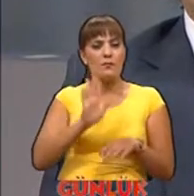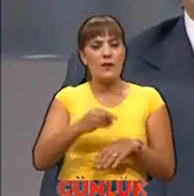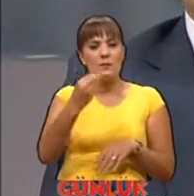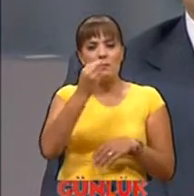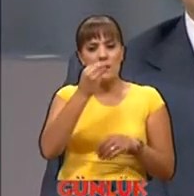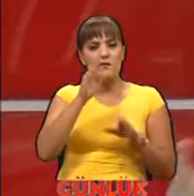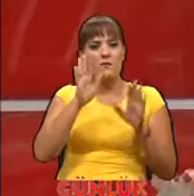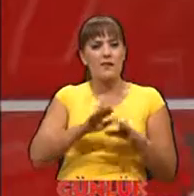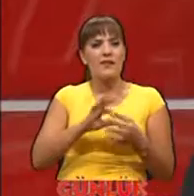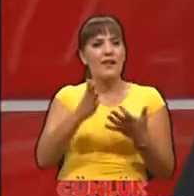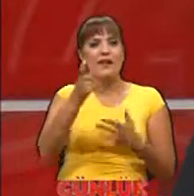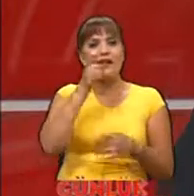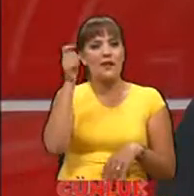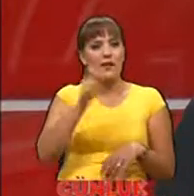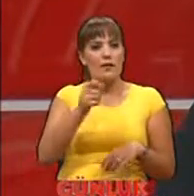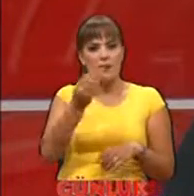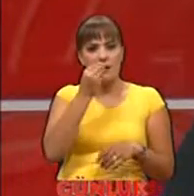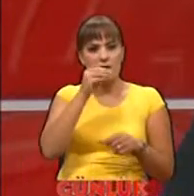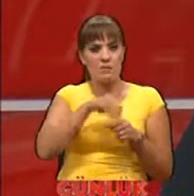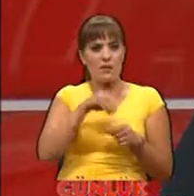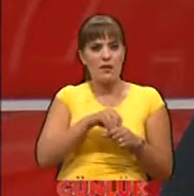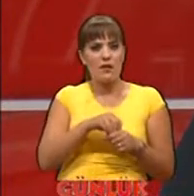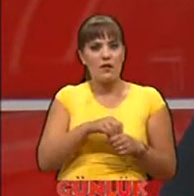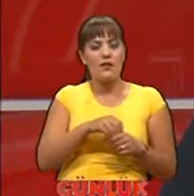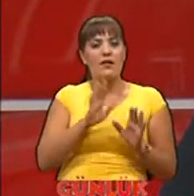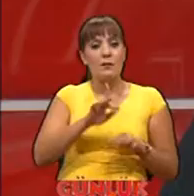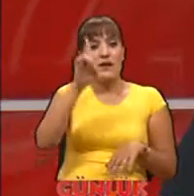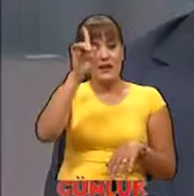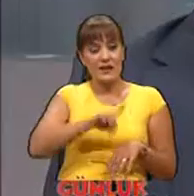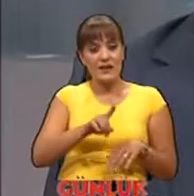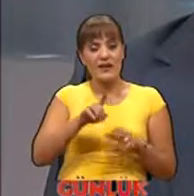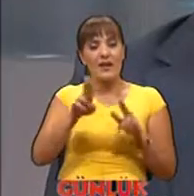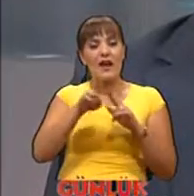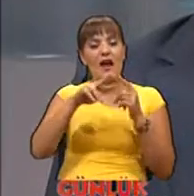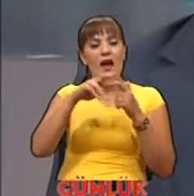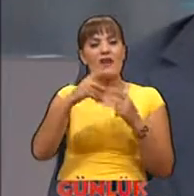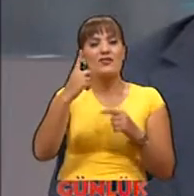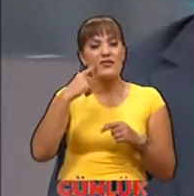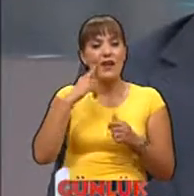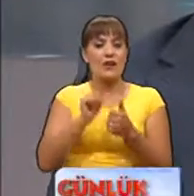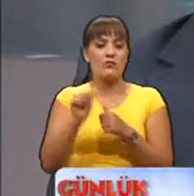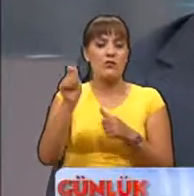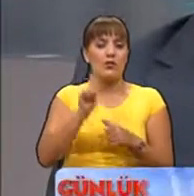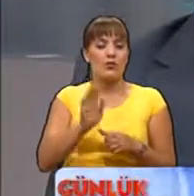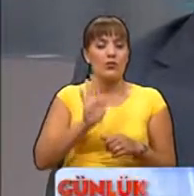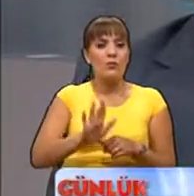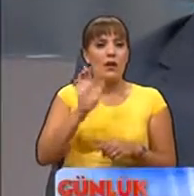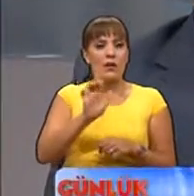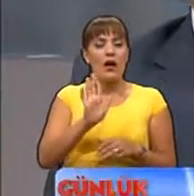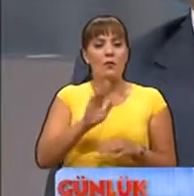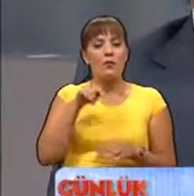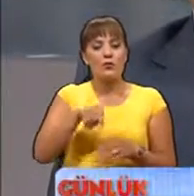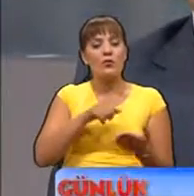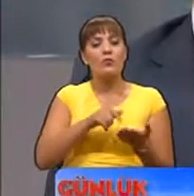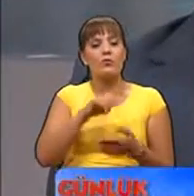Peki beslenmede kalmıştık. Nelere dikkat ediyoruz beslenmede? Tabii ki yani ilk başta karbonhidratlı yiyeceklerden, şekerlerden uzak durmak gerekiyor.